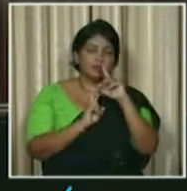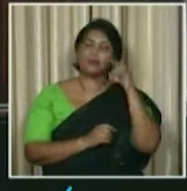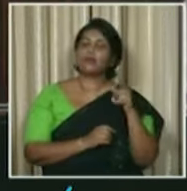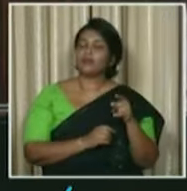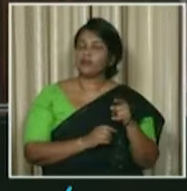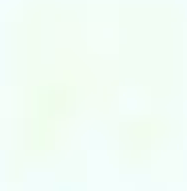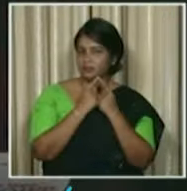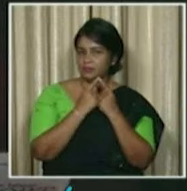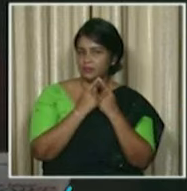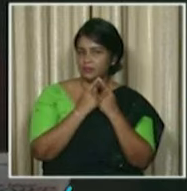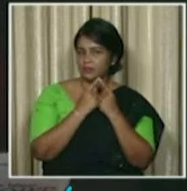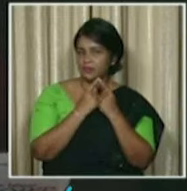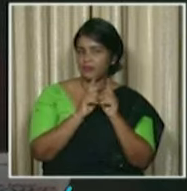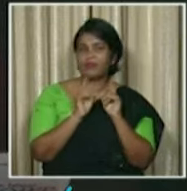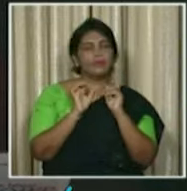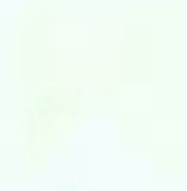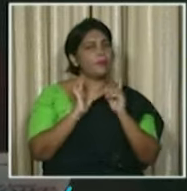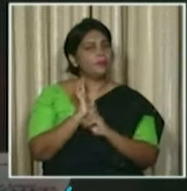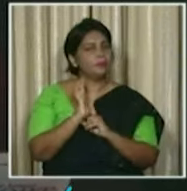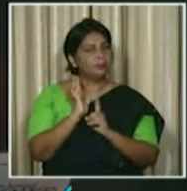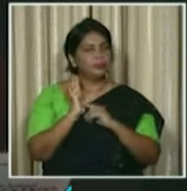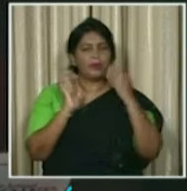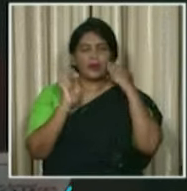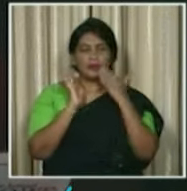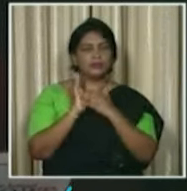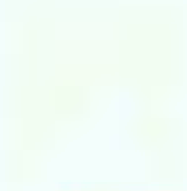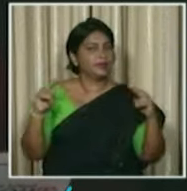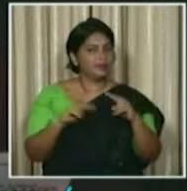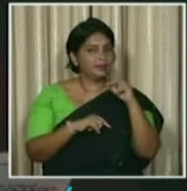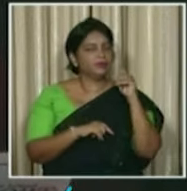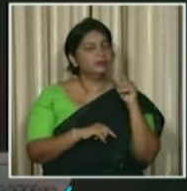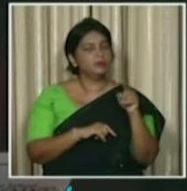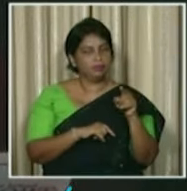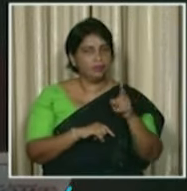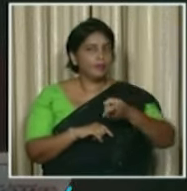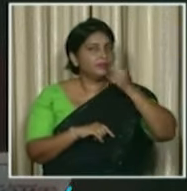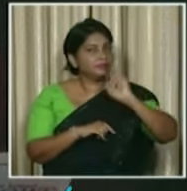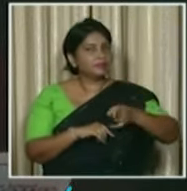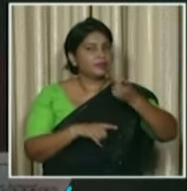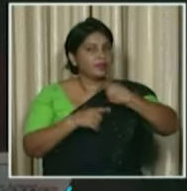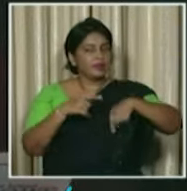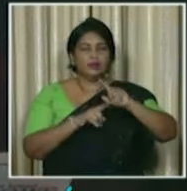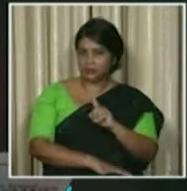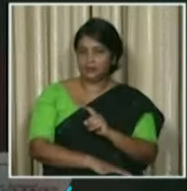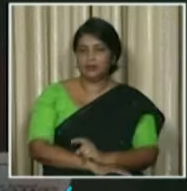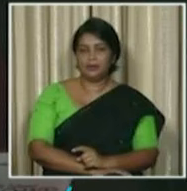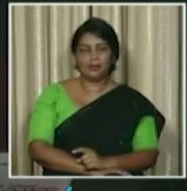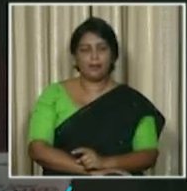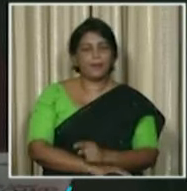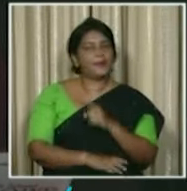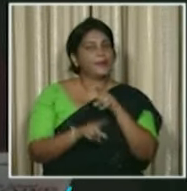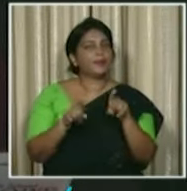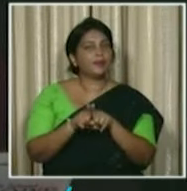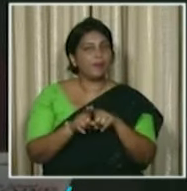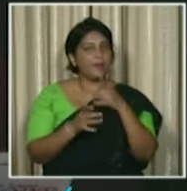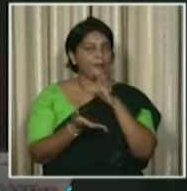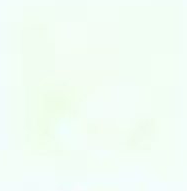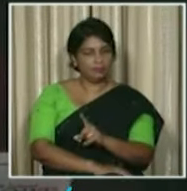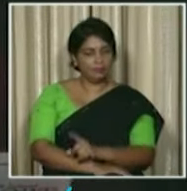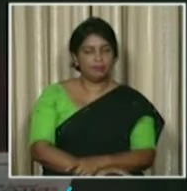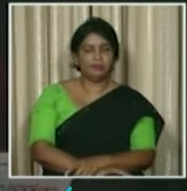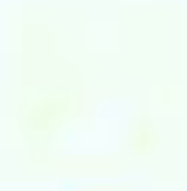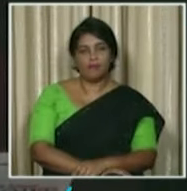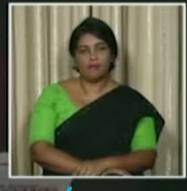ඇත. විවිධ කෙටුම්පත් පිළිබඳව ශ්‍රේෂ්ඨාධිකරණයේ තීන්දු තීරණ මේ සභාවට ඉදිරිපත් කරනවා. ඒ වගේම ඒවා මුද්‍රණය කරන්නත්